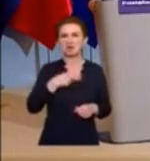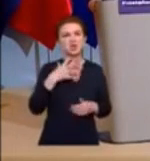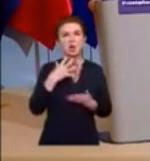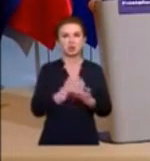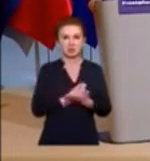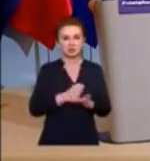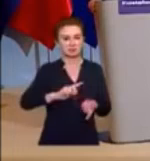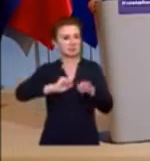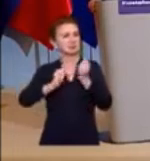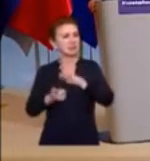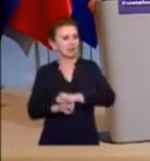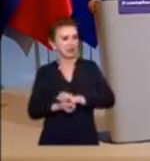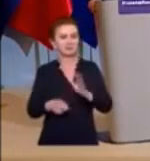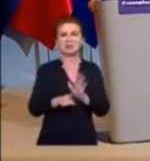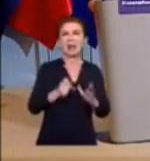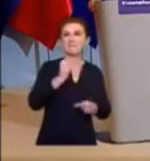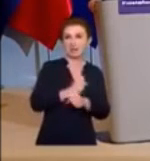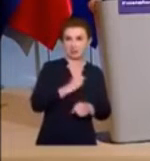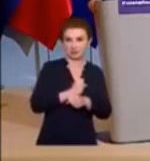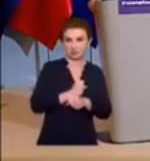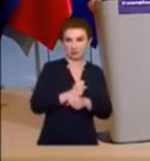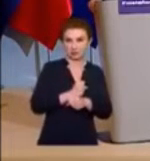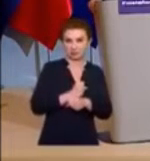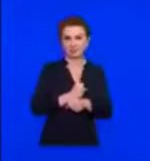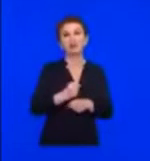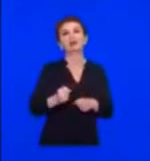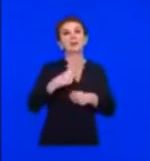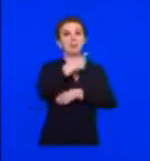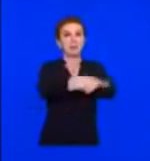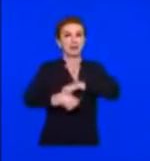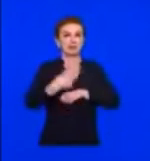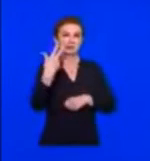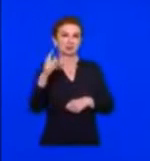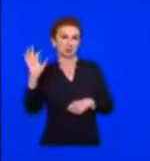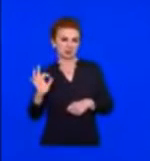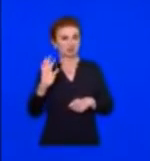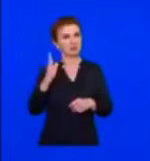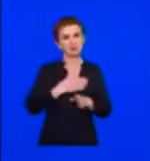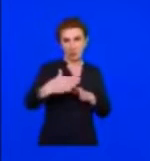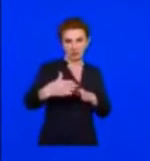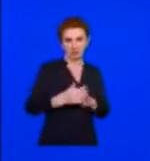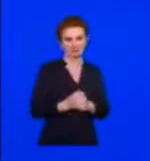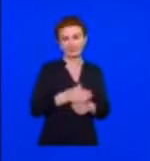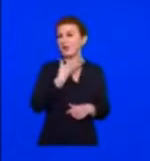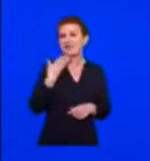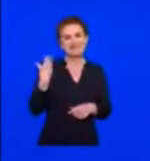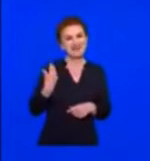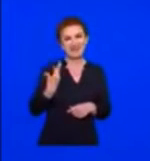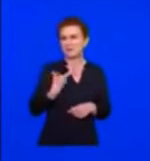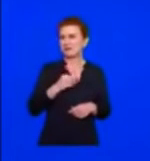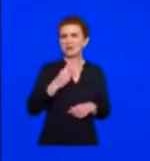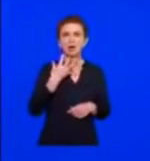znalazły się w pierwszym projekcie tarczy 3.0? Czy będą jeszcze w przyszłości forsowane? Nie ma niekorzystnych zapisów